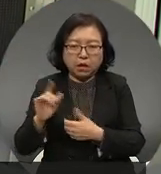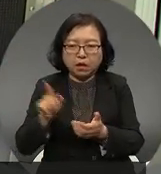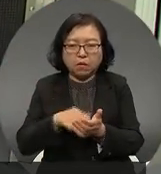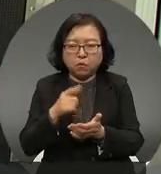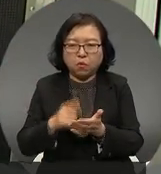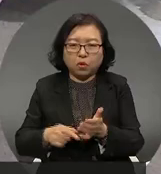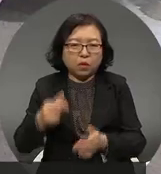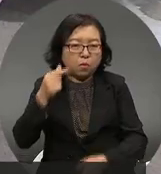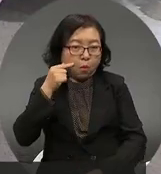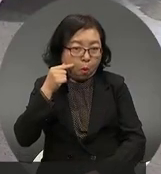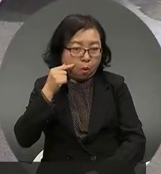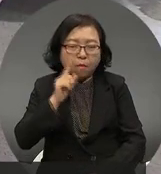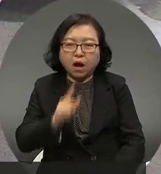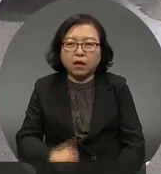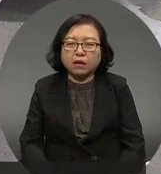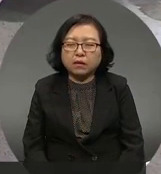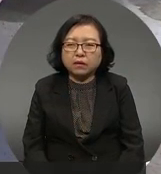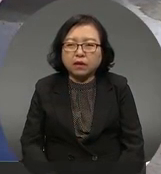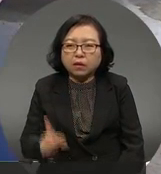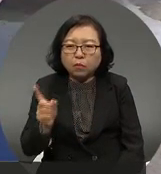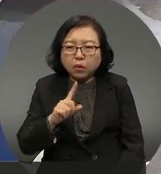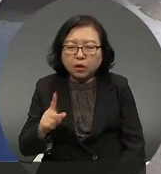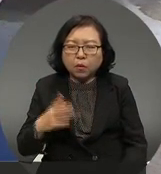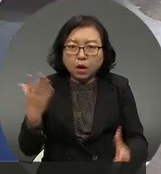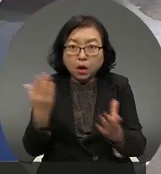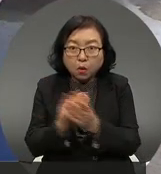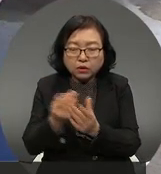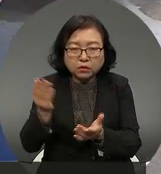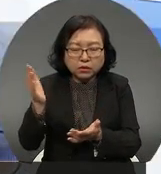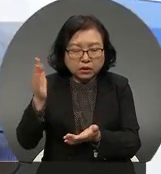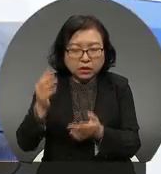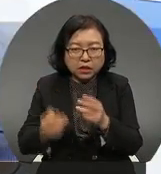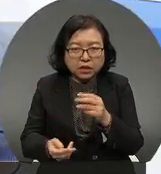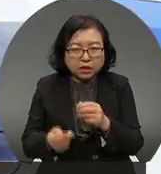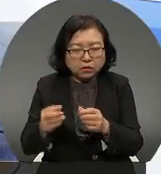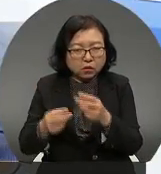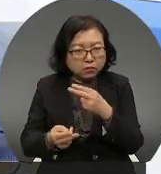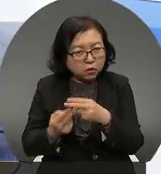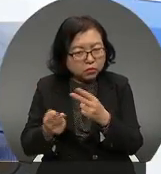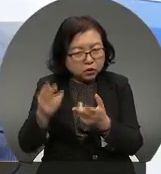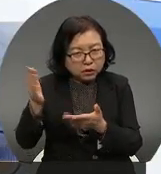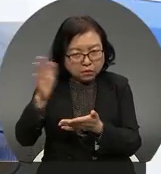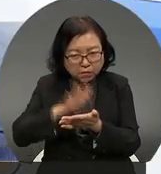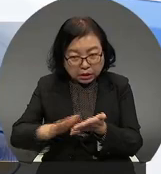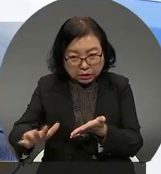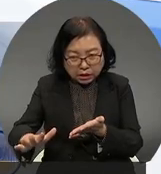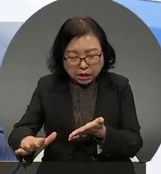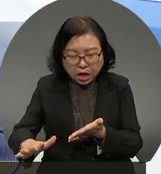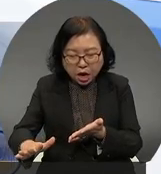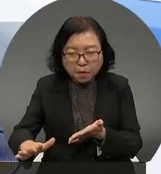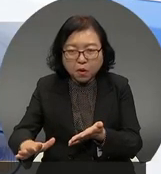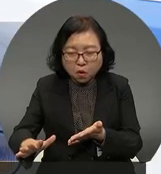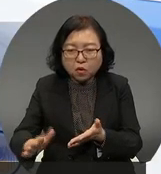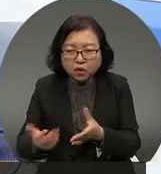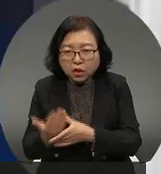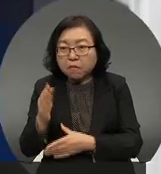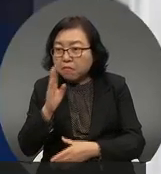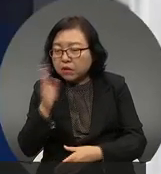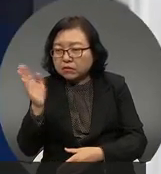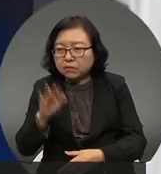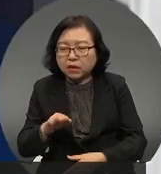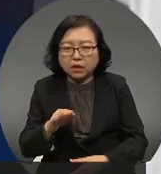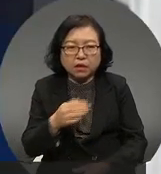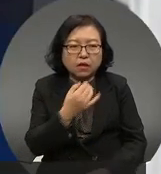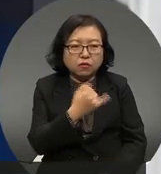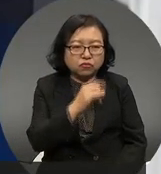주장입니다. 완전히 방전되는 부분까지는 어쨌든 어쩔 수가 없는데 불량 수소 때문에 완전히